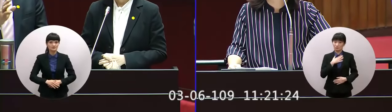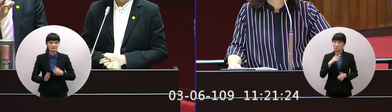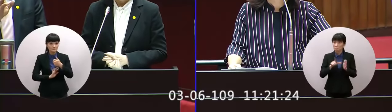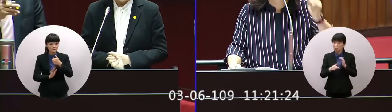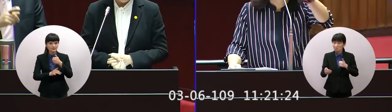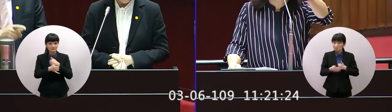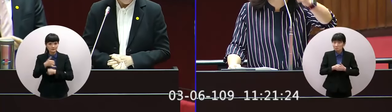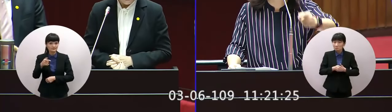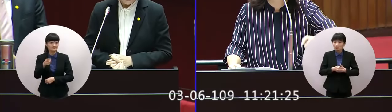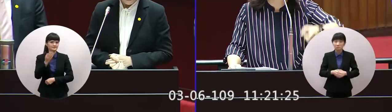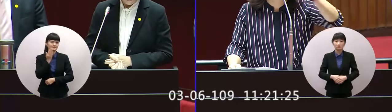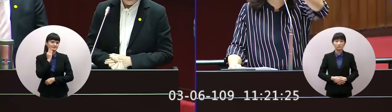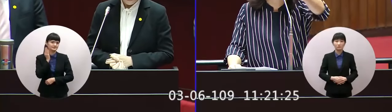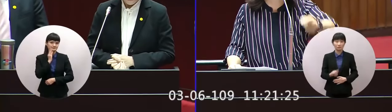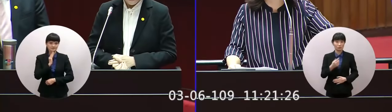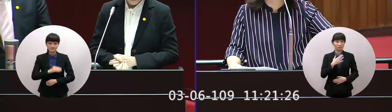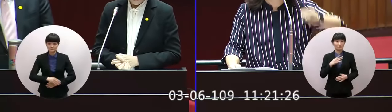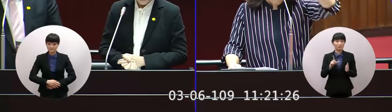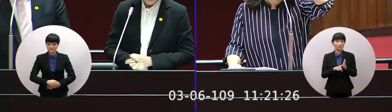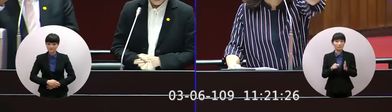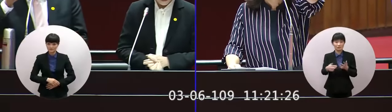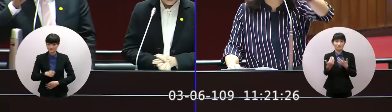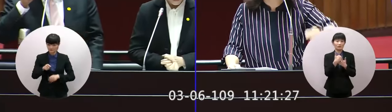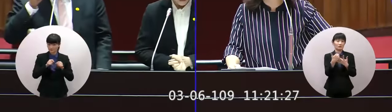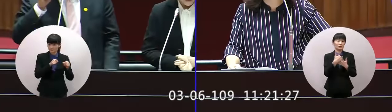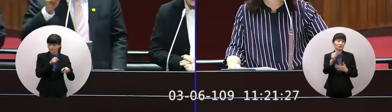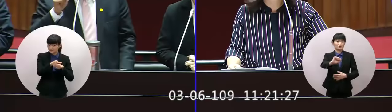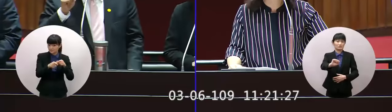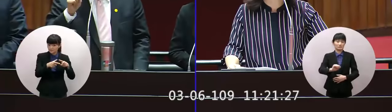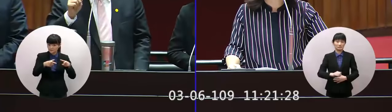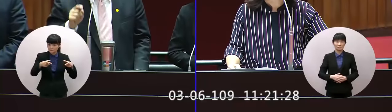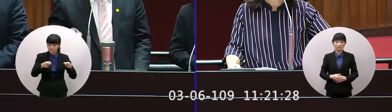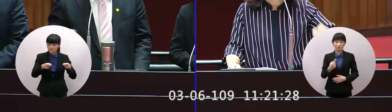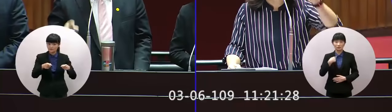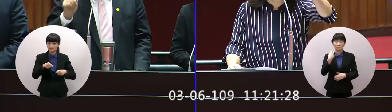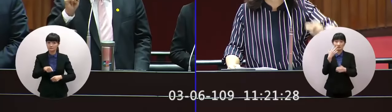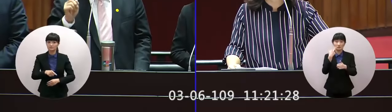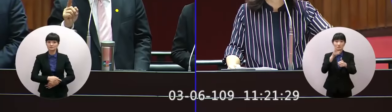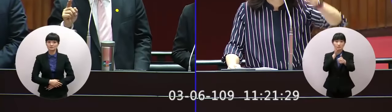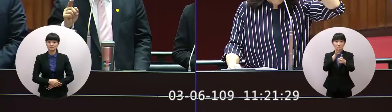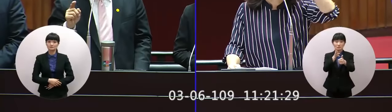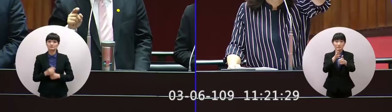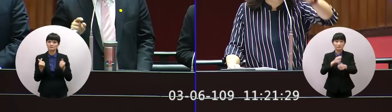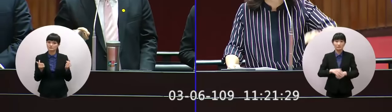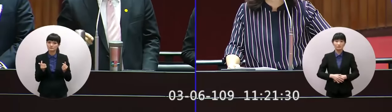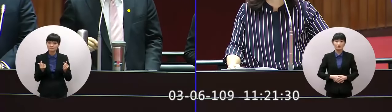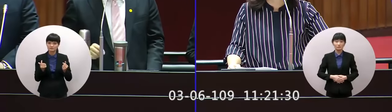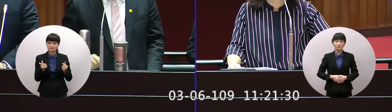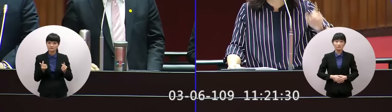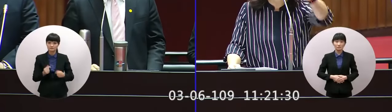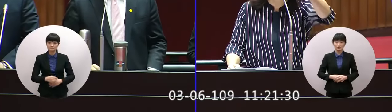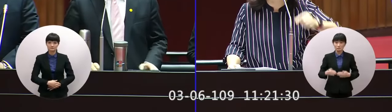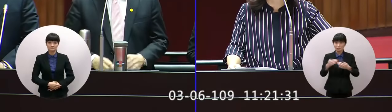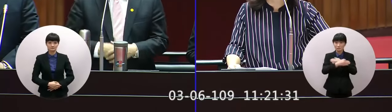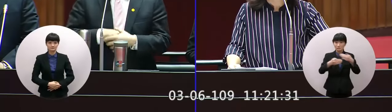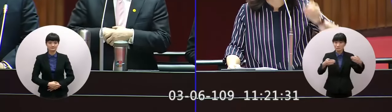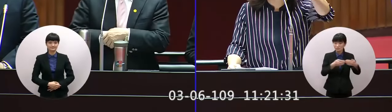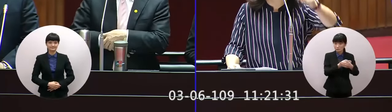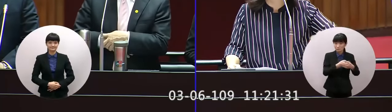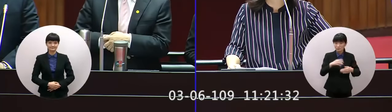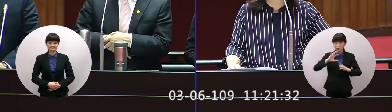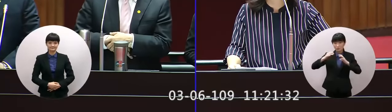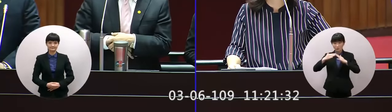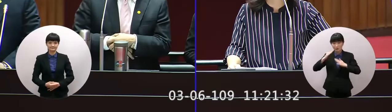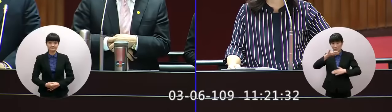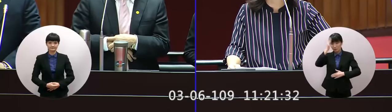安内好不好？ 可惜。 外席干，你们不可以这样。 那个哦、 我再来还要再问。请问一下，交通一样，你要绑国旅，